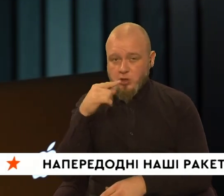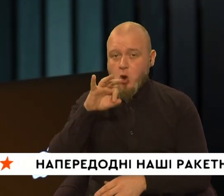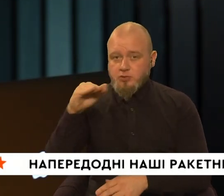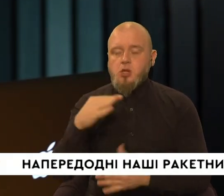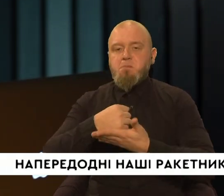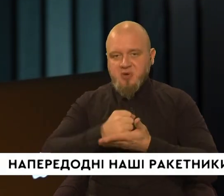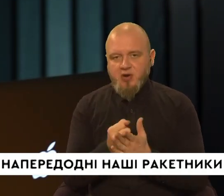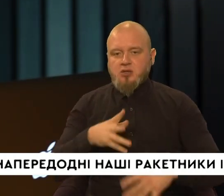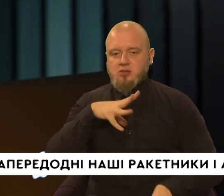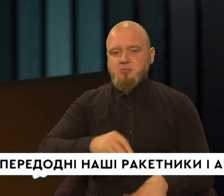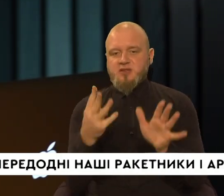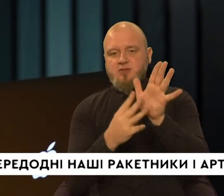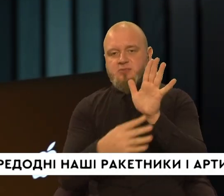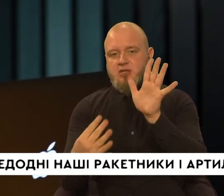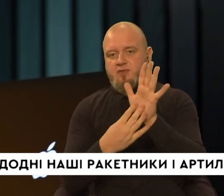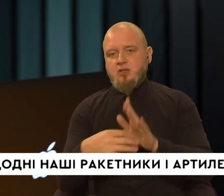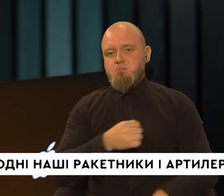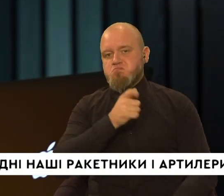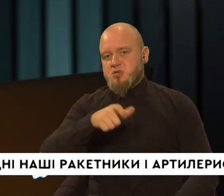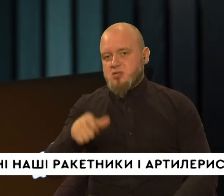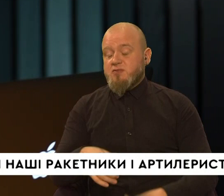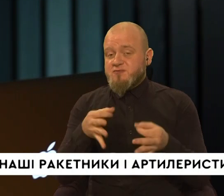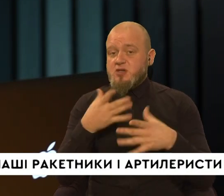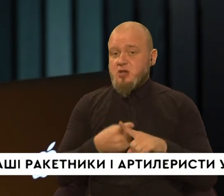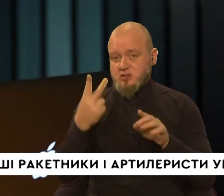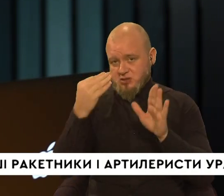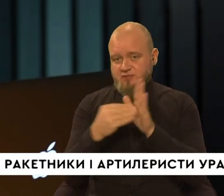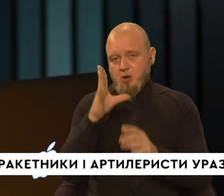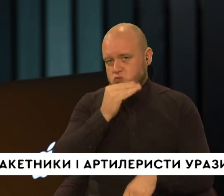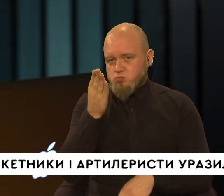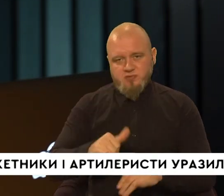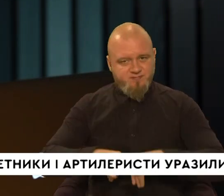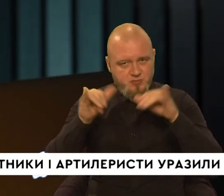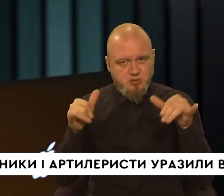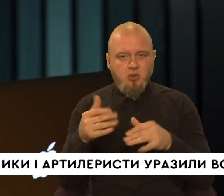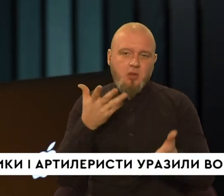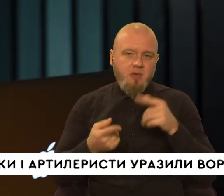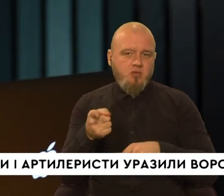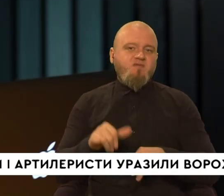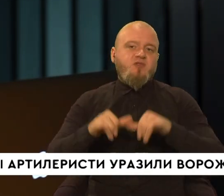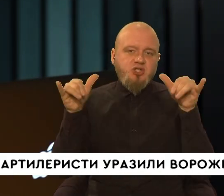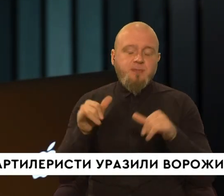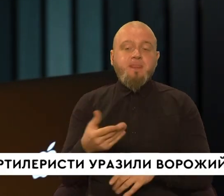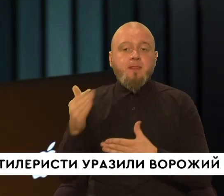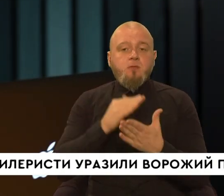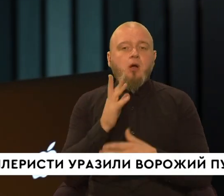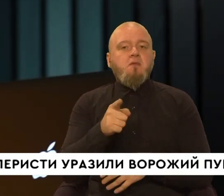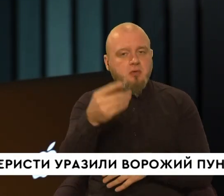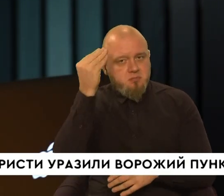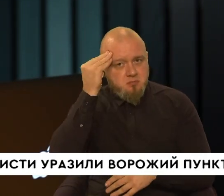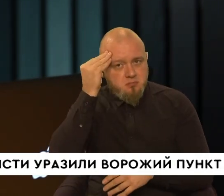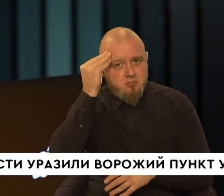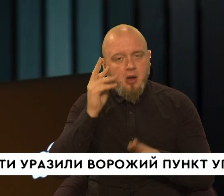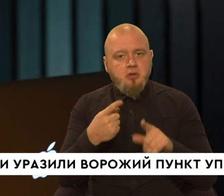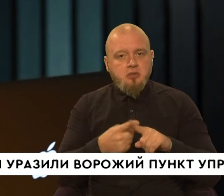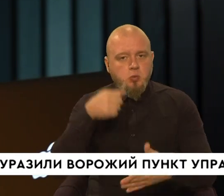офіційно підтвердила загибель 89 бійців. Звичайно, ця цифра може бути вищою, напевно, вона вища. Тож, як ви думаєте,